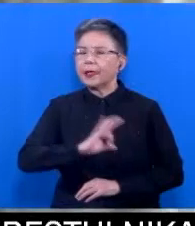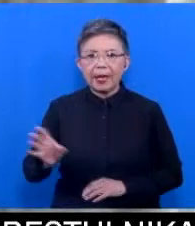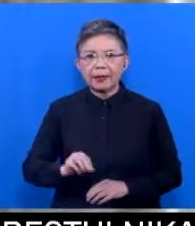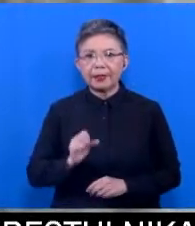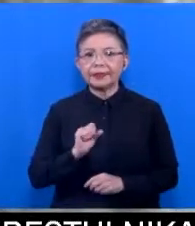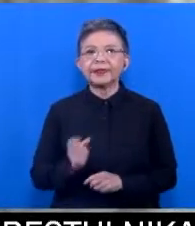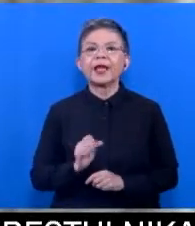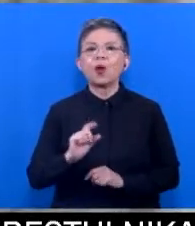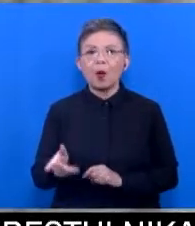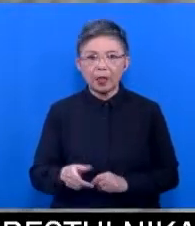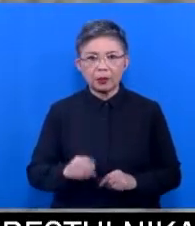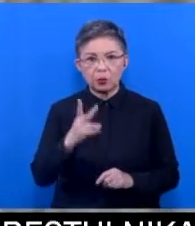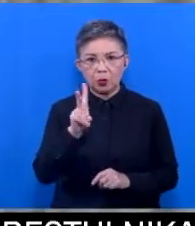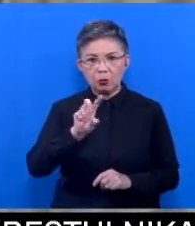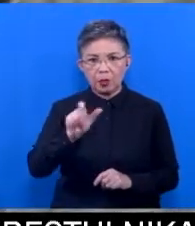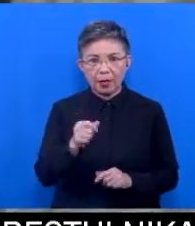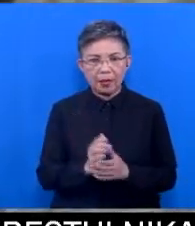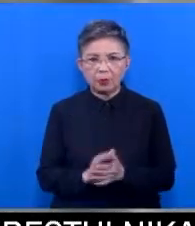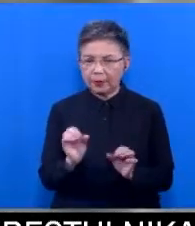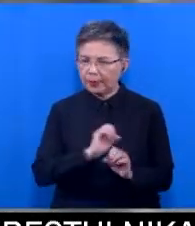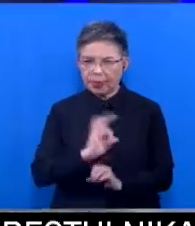sejak 2 bulan lalu.